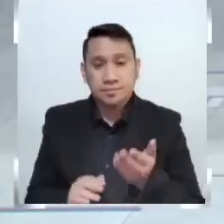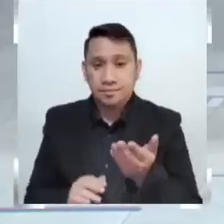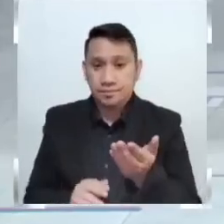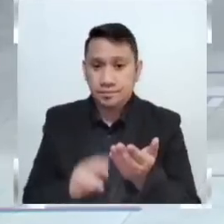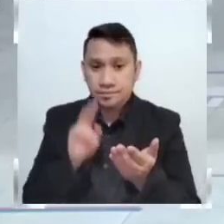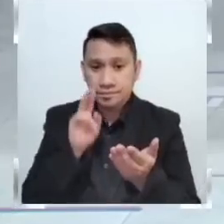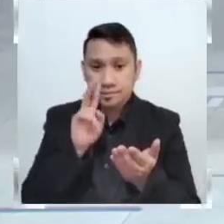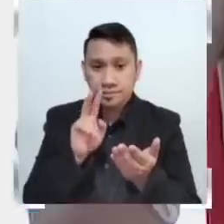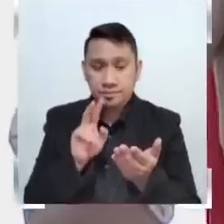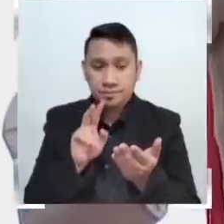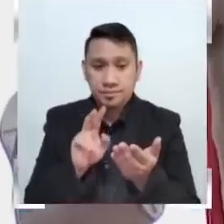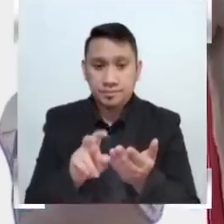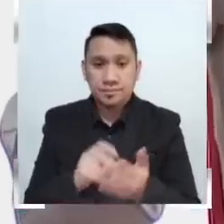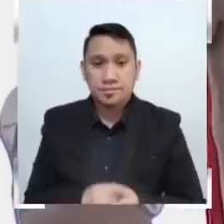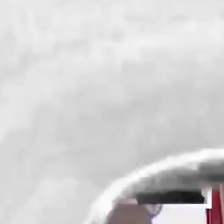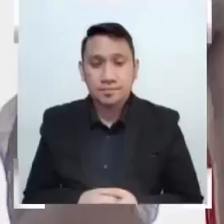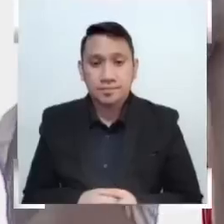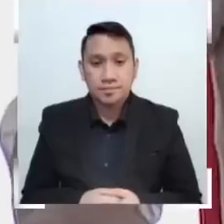at Ian Cruz.